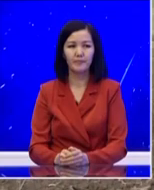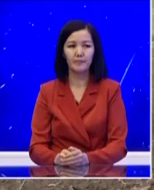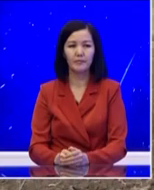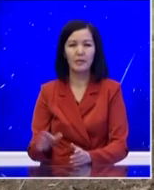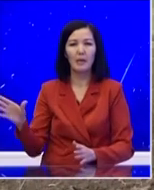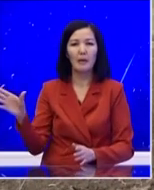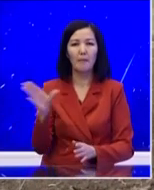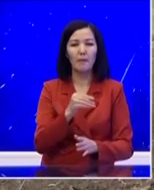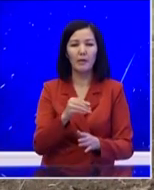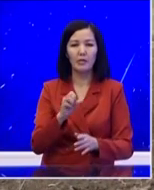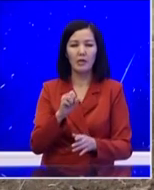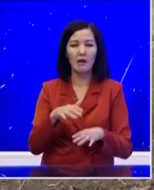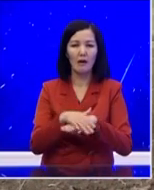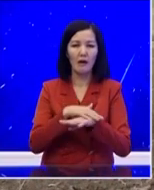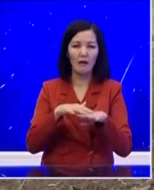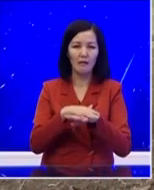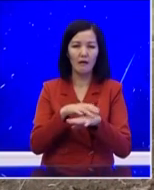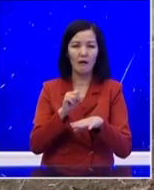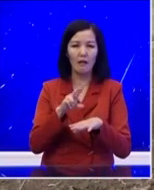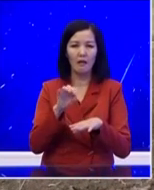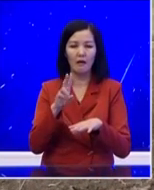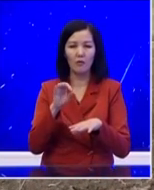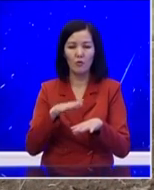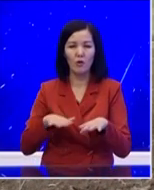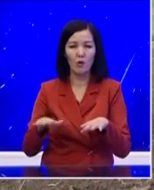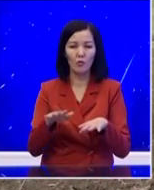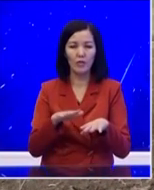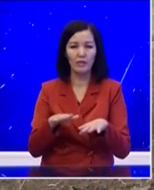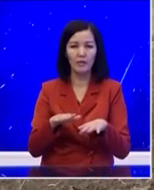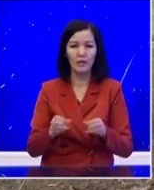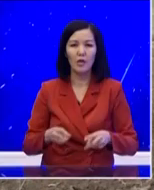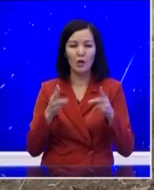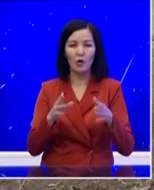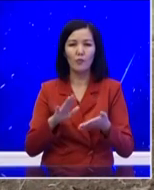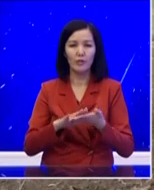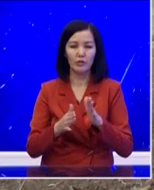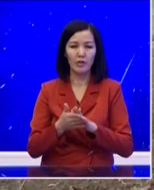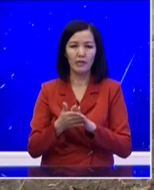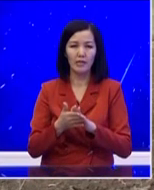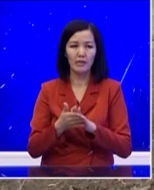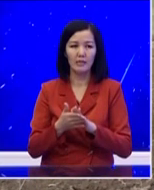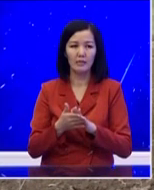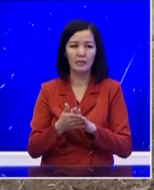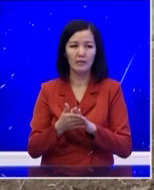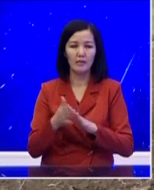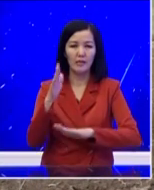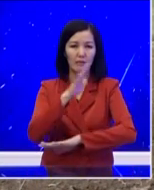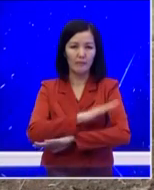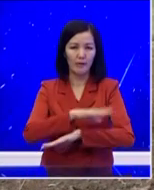Барша халық Алакөл ауданының ең диқаншылары мына қауіпті жағдайдың шарттарын сақтай